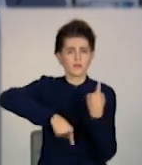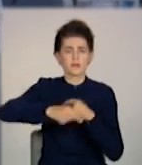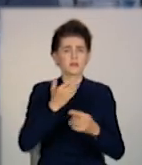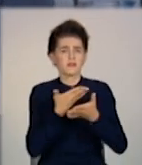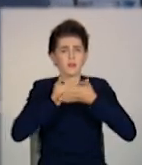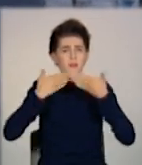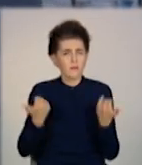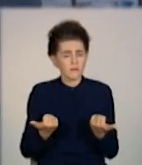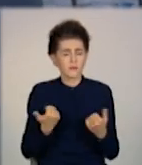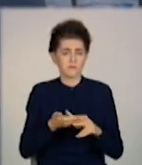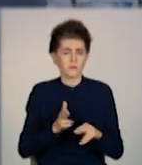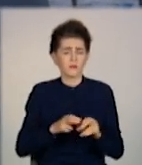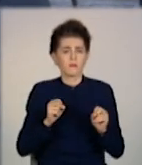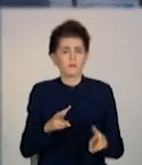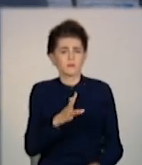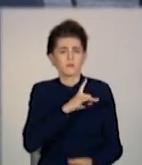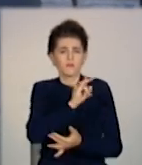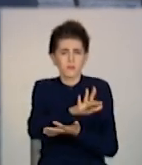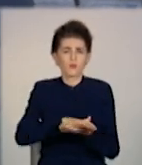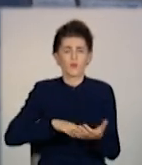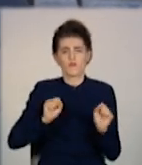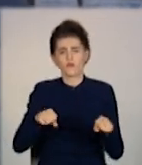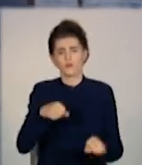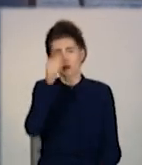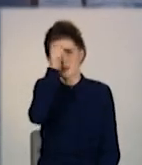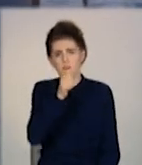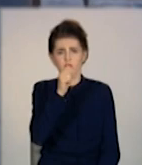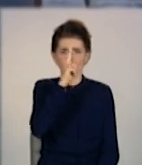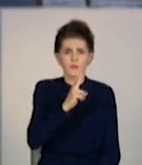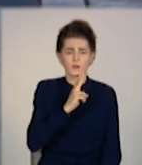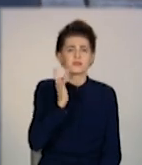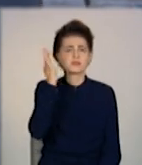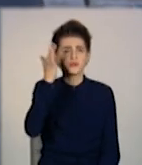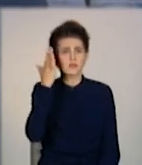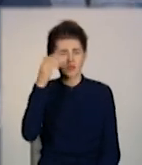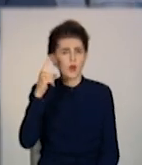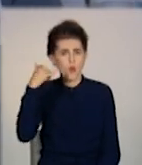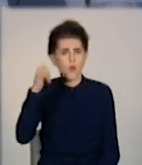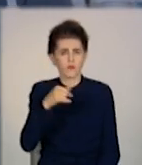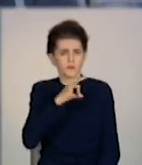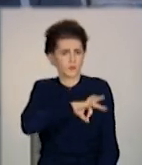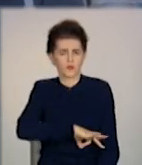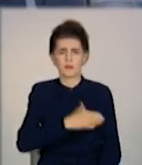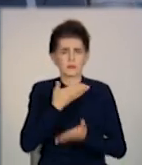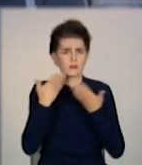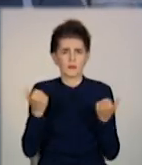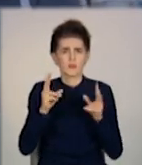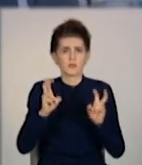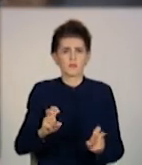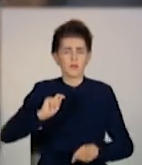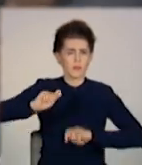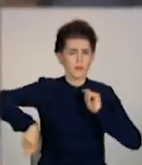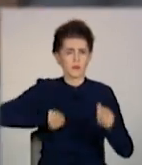так, що якщо це продлиться, ну, місяць-два, то смисла в коровах в цих не буде, тому що вони проїдають самі